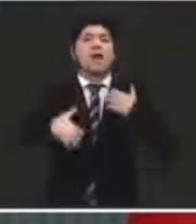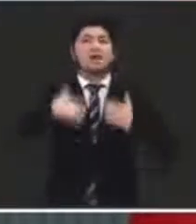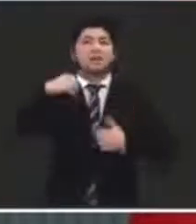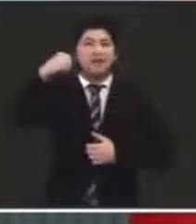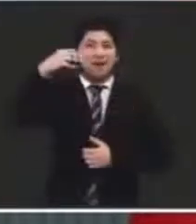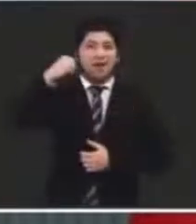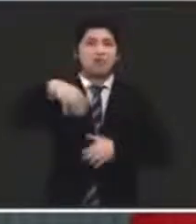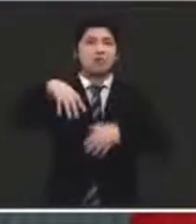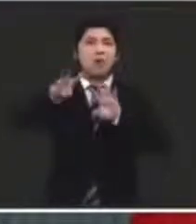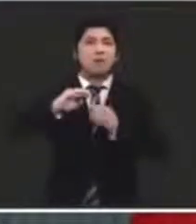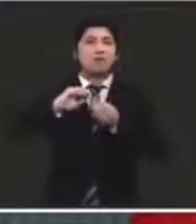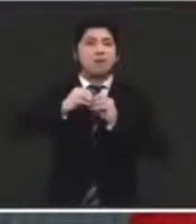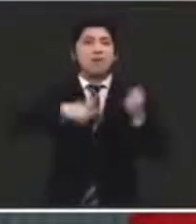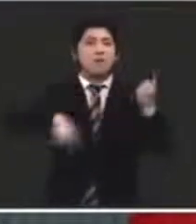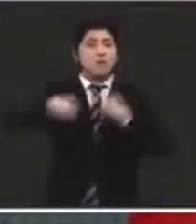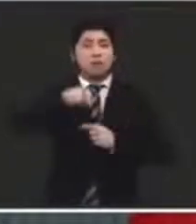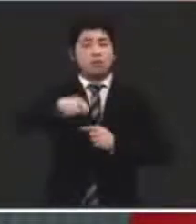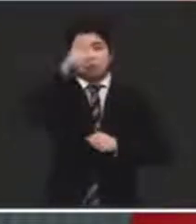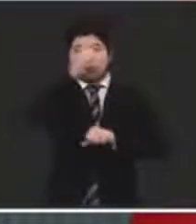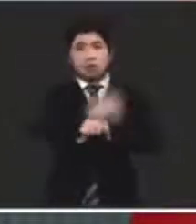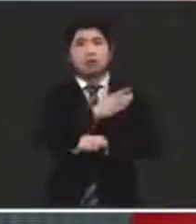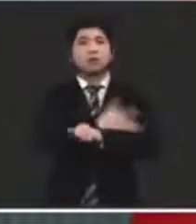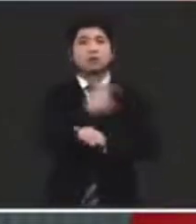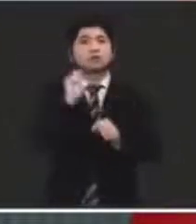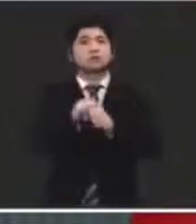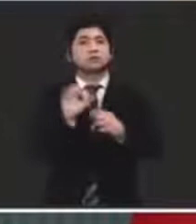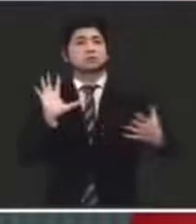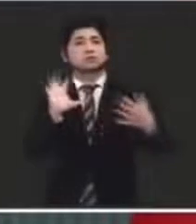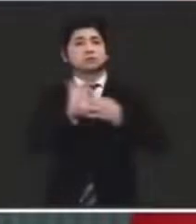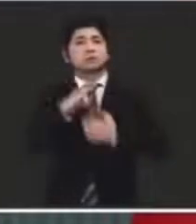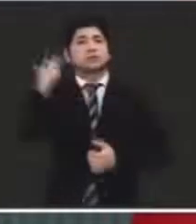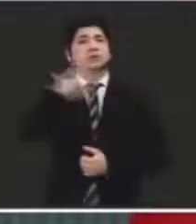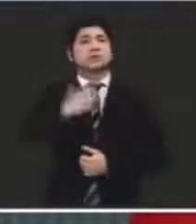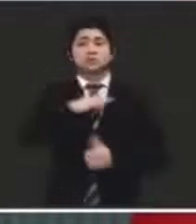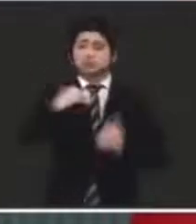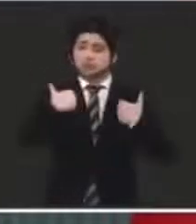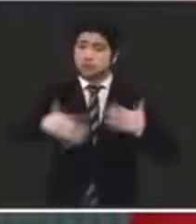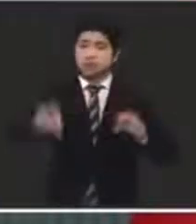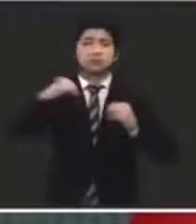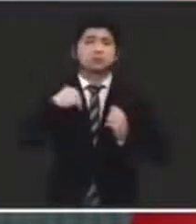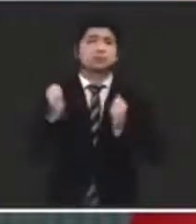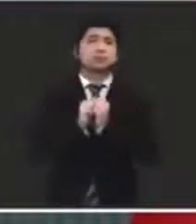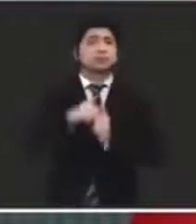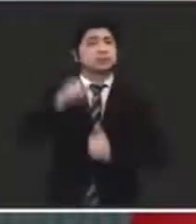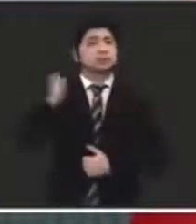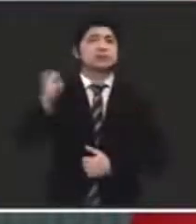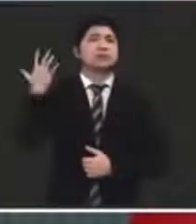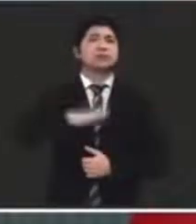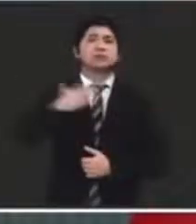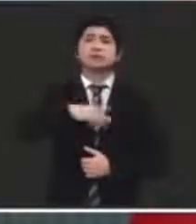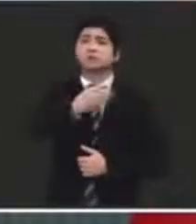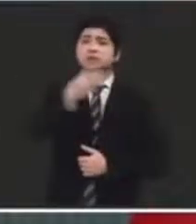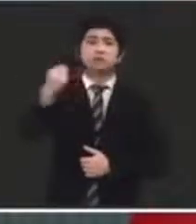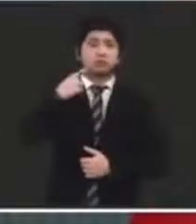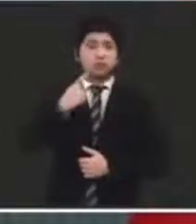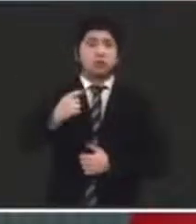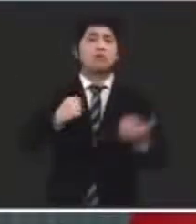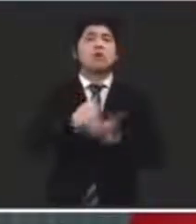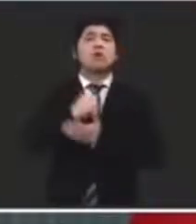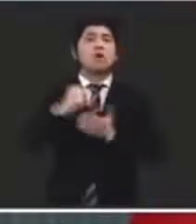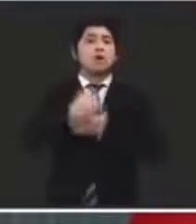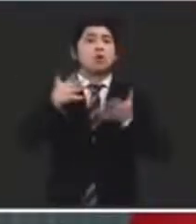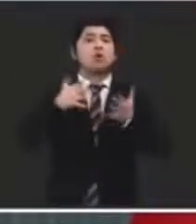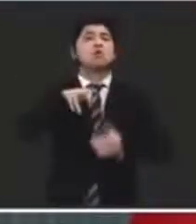üzere ülkemizde işbirliğini güçlendirmeye hazır olduklarını söyledi özellikle tahıl